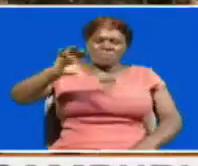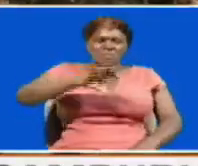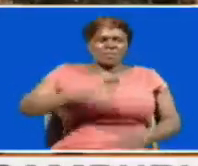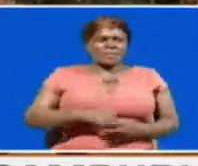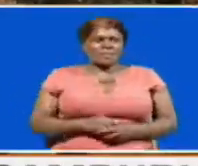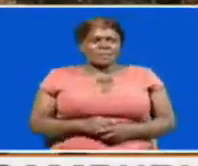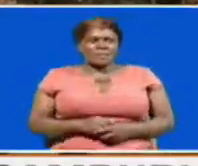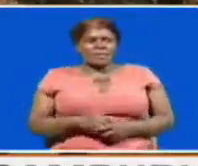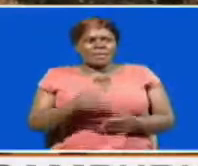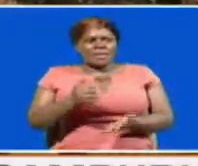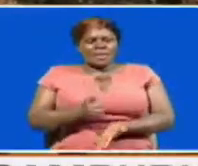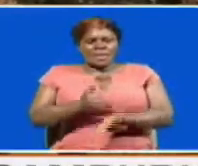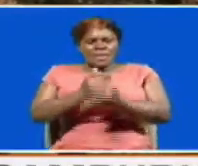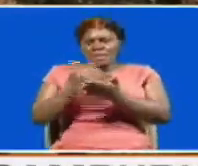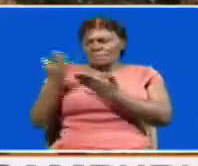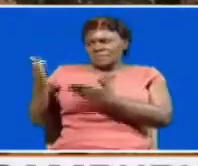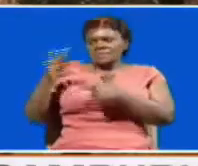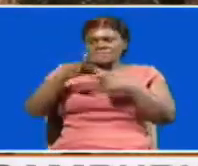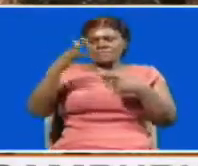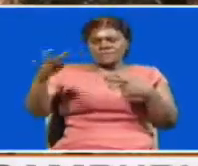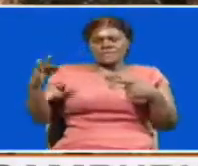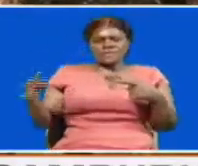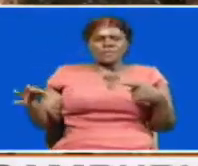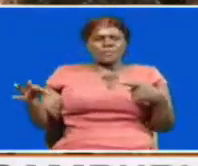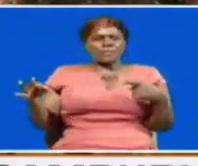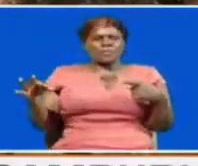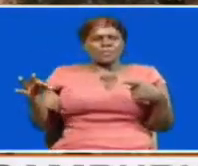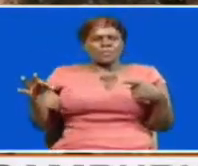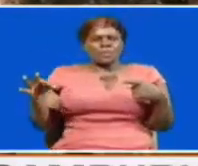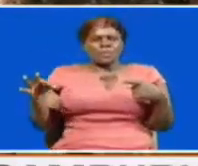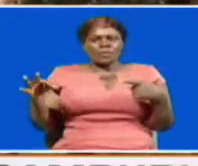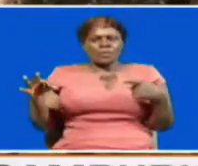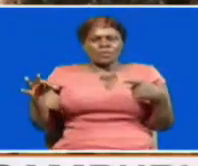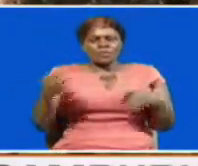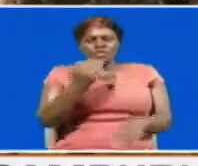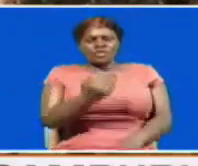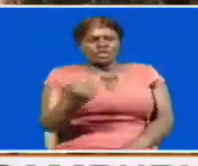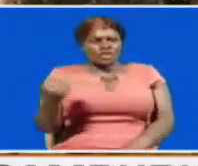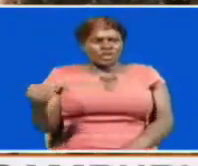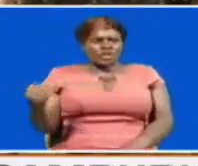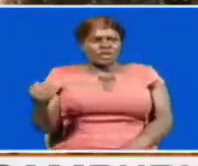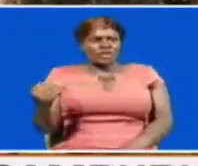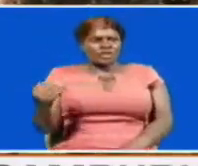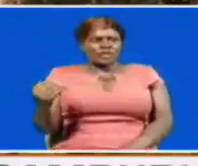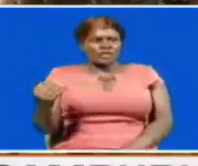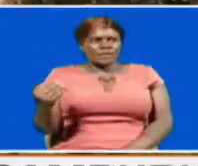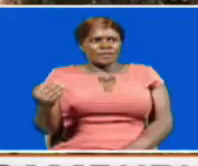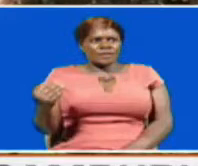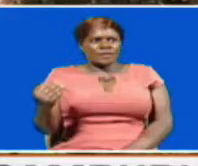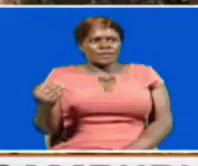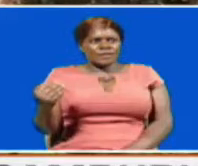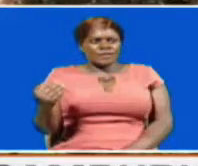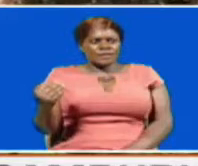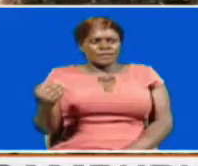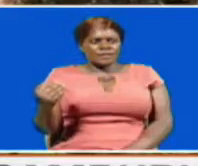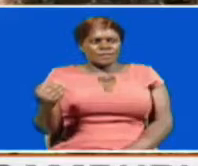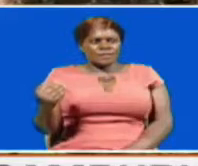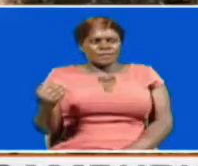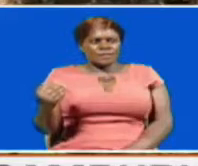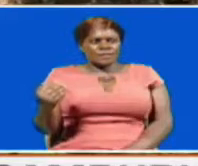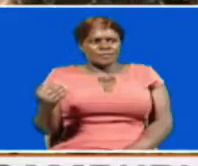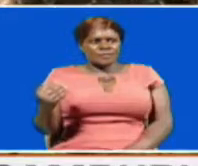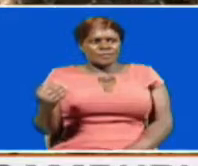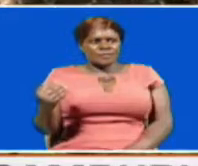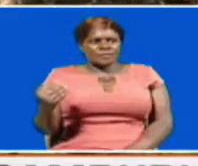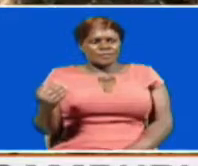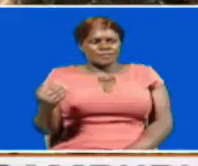Filtration hii inasaidia sana, hizi vegetable inasaidia sana kwa watoto, hivi mboga inasaidia vizuri sana kuunda hata mwili kwa